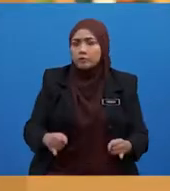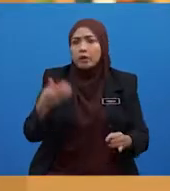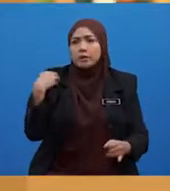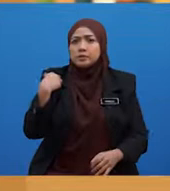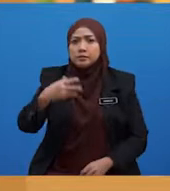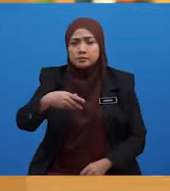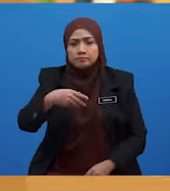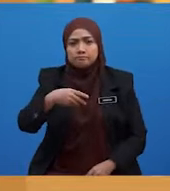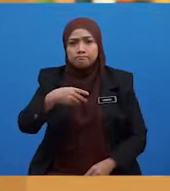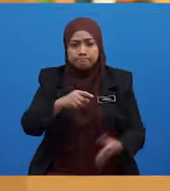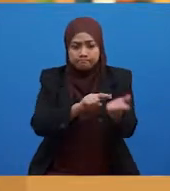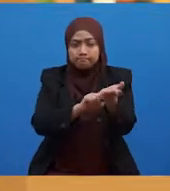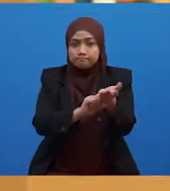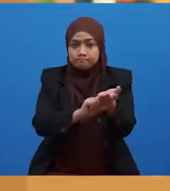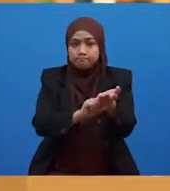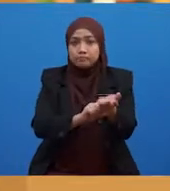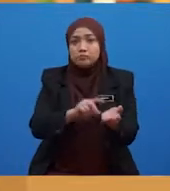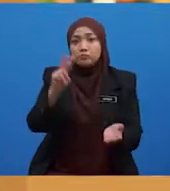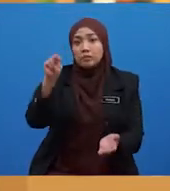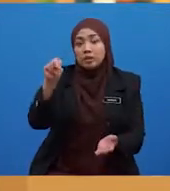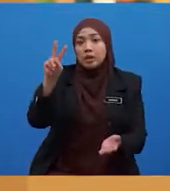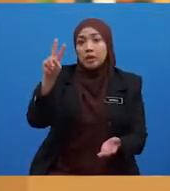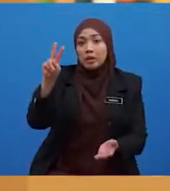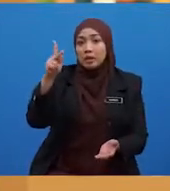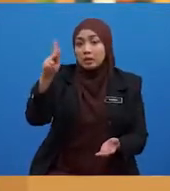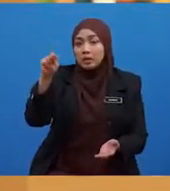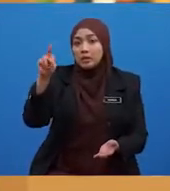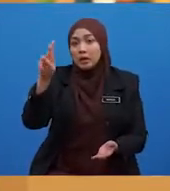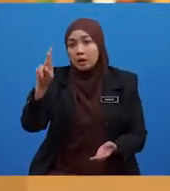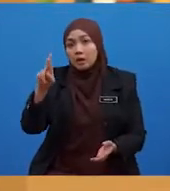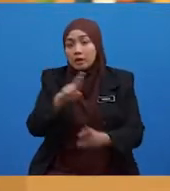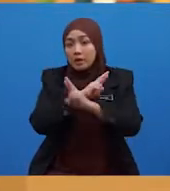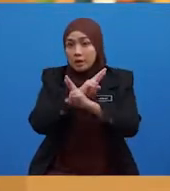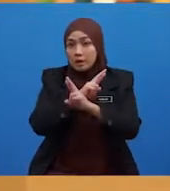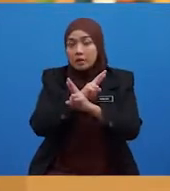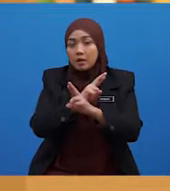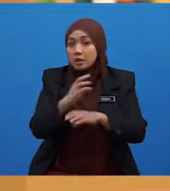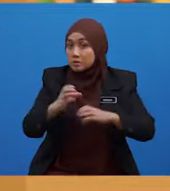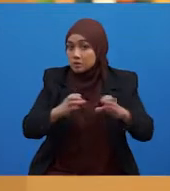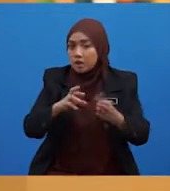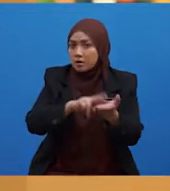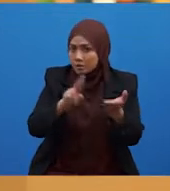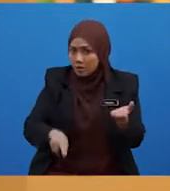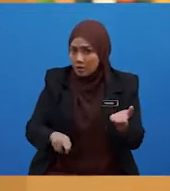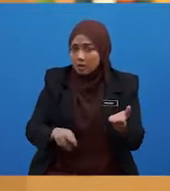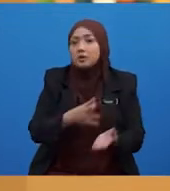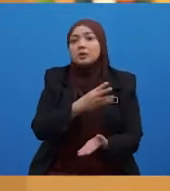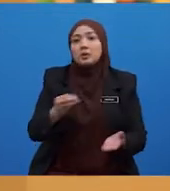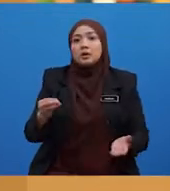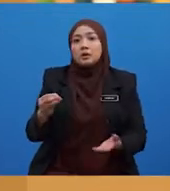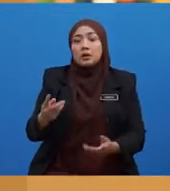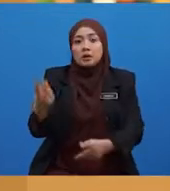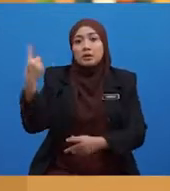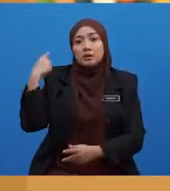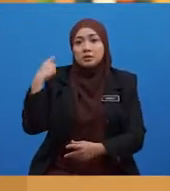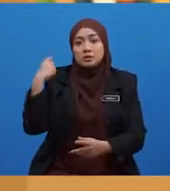yang mempunyai kadar nadi rehat yang rendah dikaitkan sebagai seorang yang cergas atau mempunyai